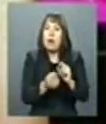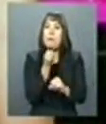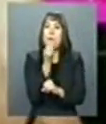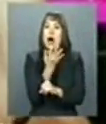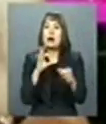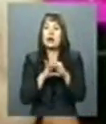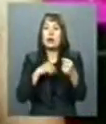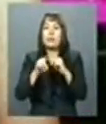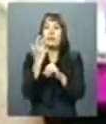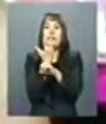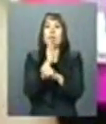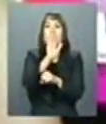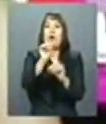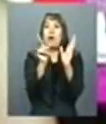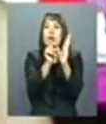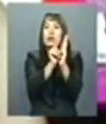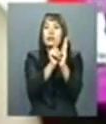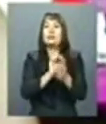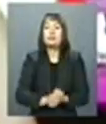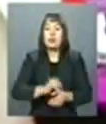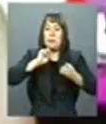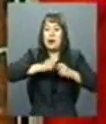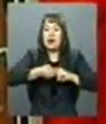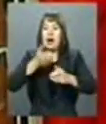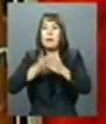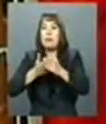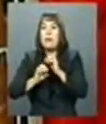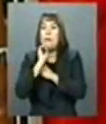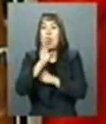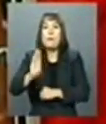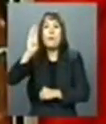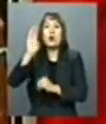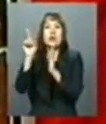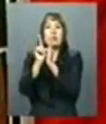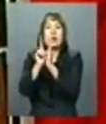วเทียมซึ่งปัญหาเหล่านี้อาจต้องให้บริษัทไทยคมร่วมแก้ปัญหา